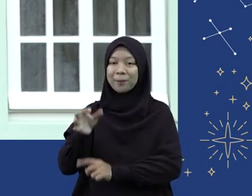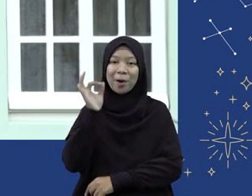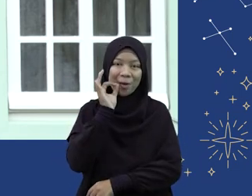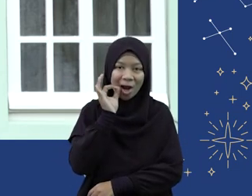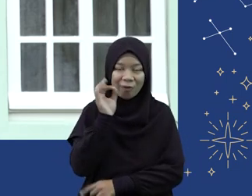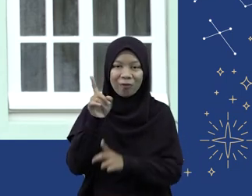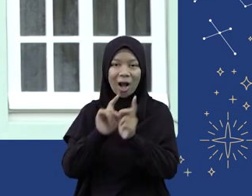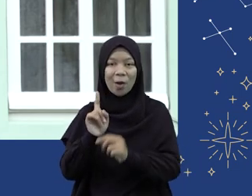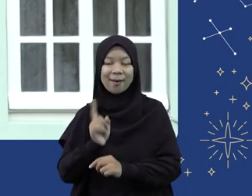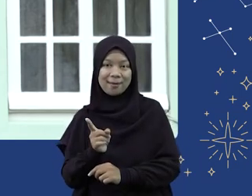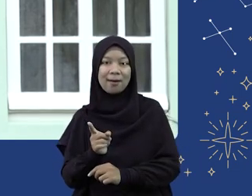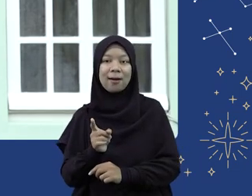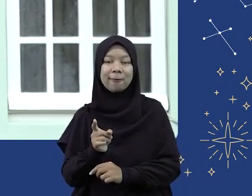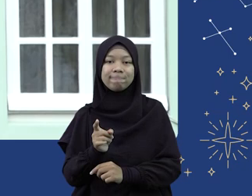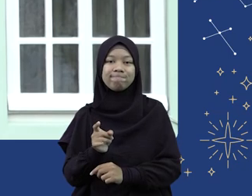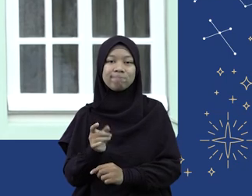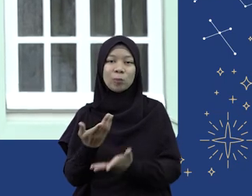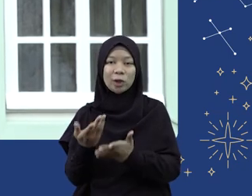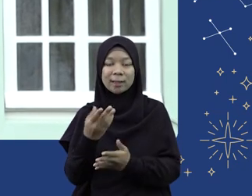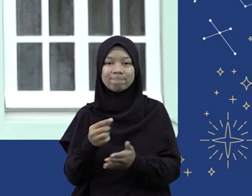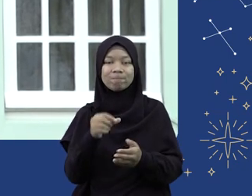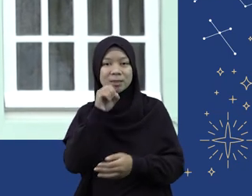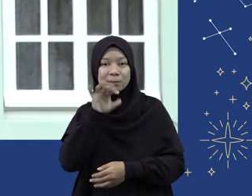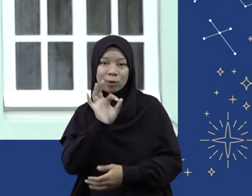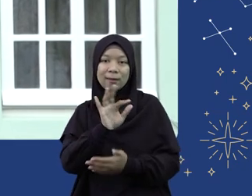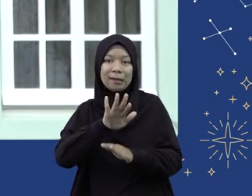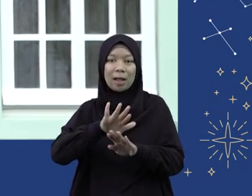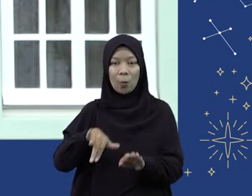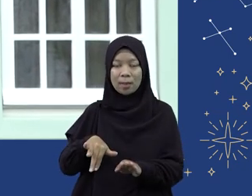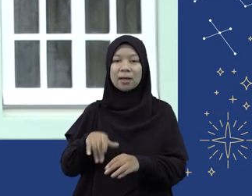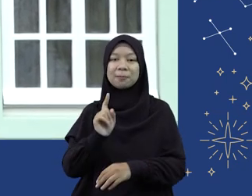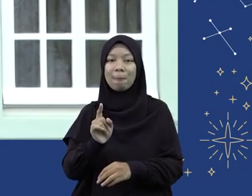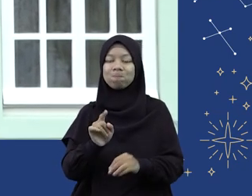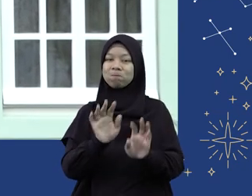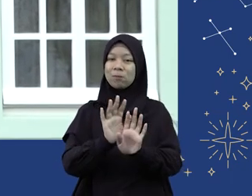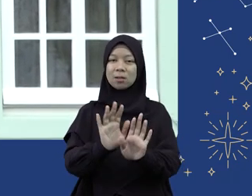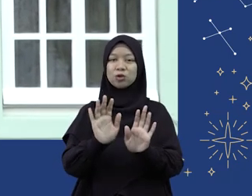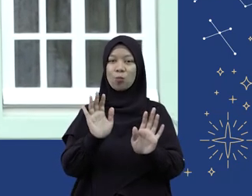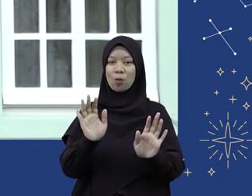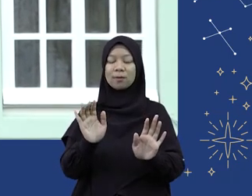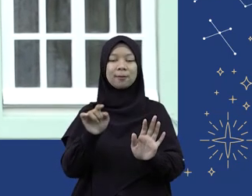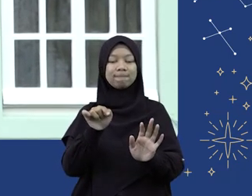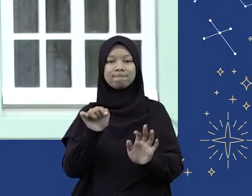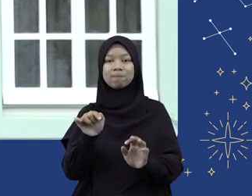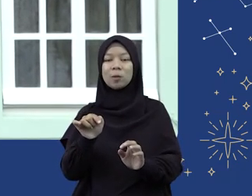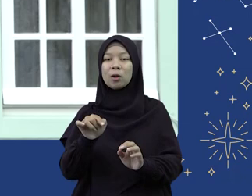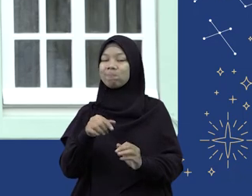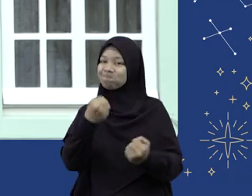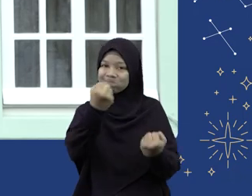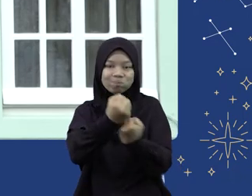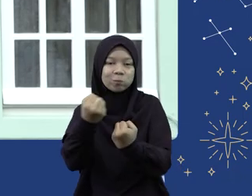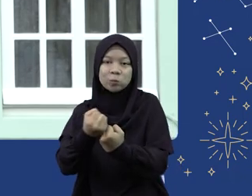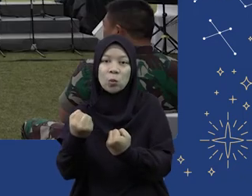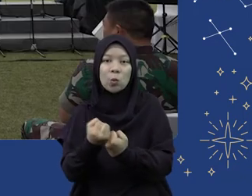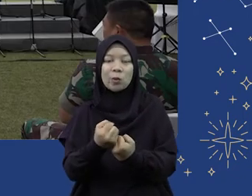maaf apabila ada yang terlewatkan karena ini semuanya sangat mendukung